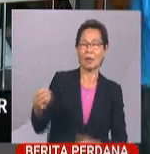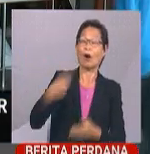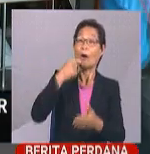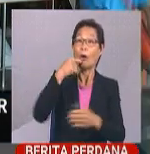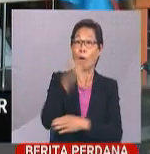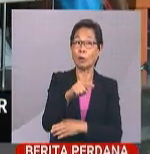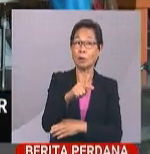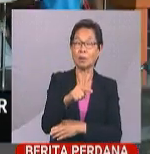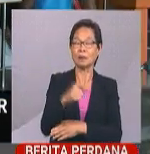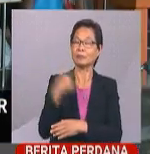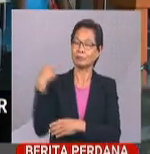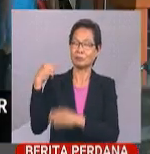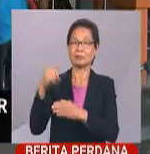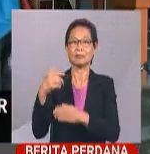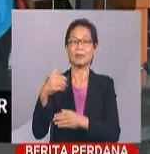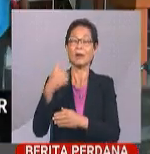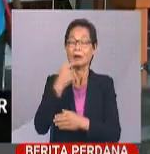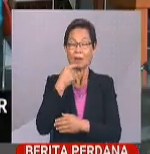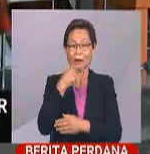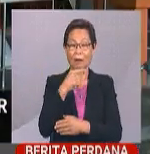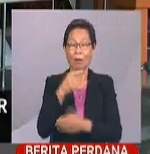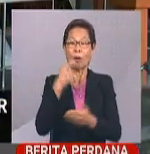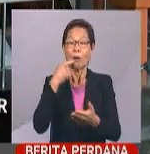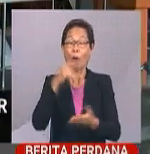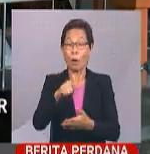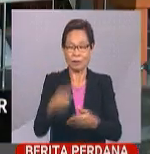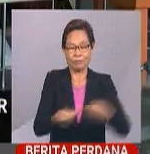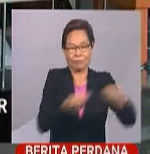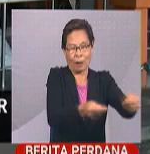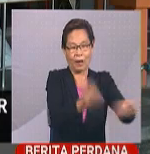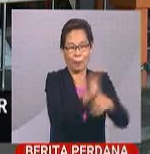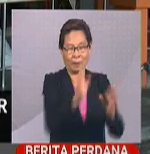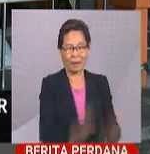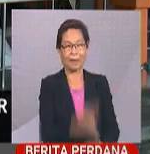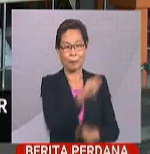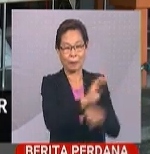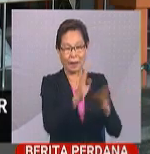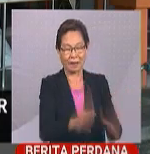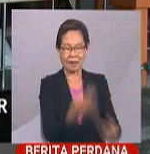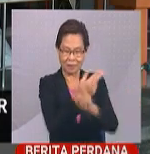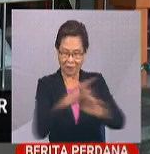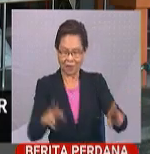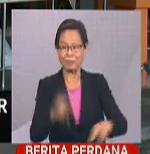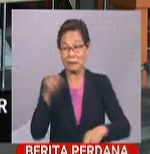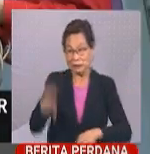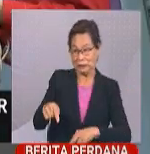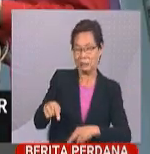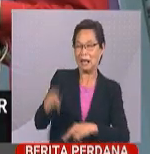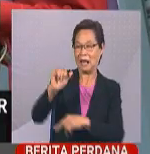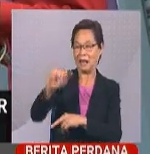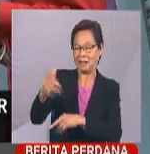untuk peniaga. Peniaga siapkan barang-barang yang di-order dan dia yang akan meneruskan penghantaran.